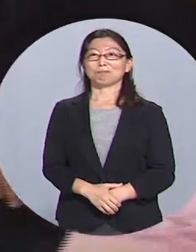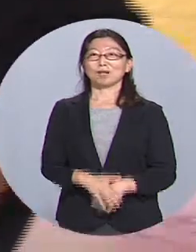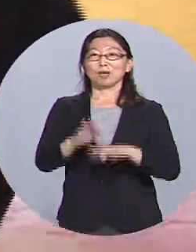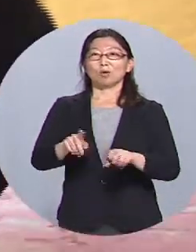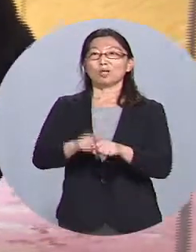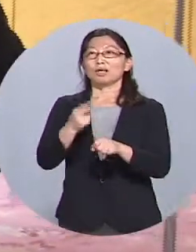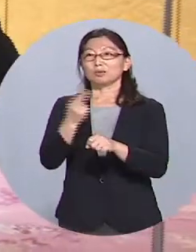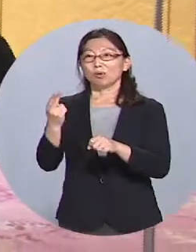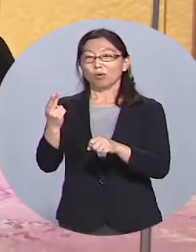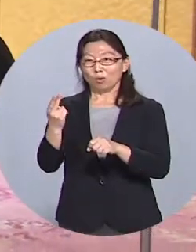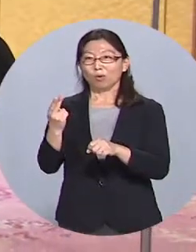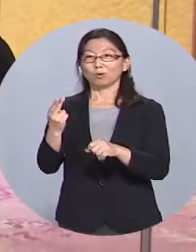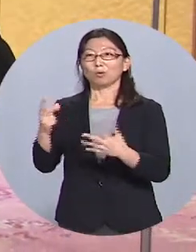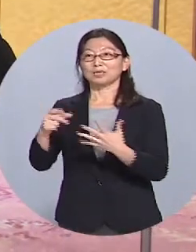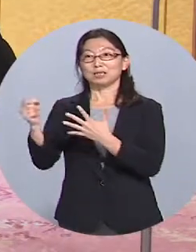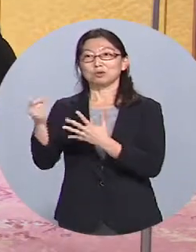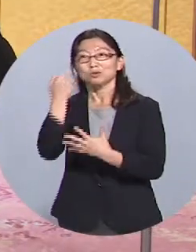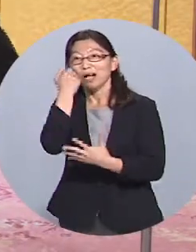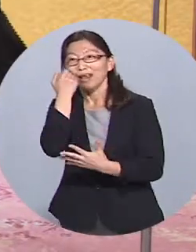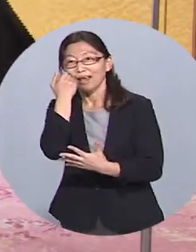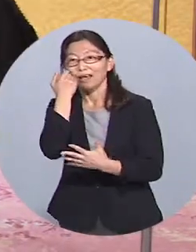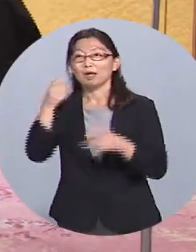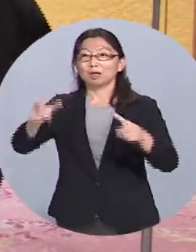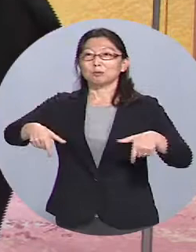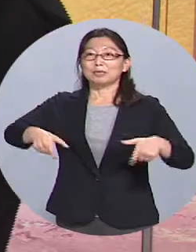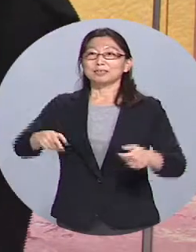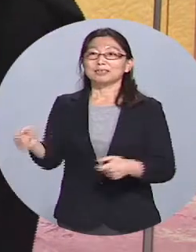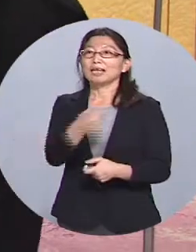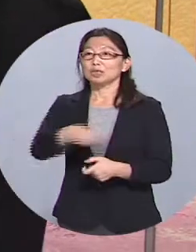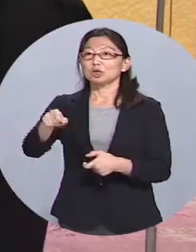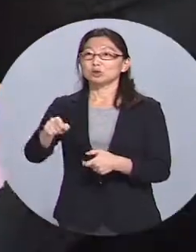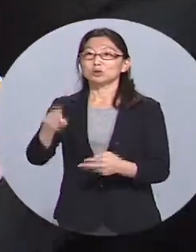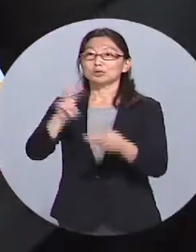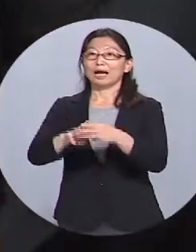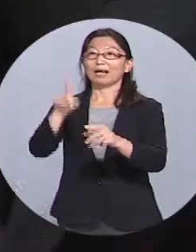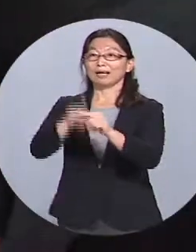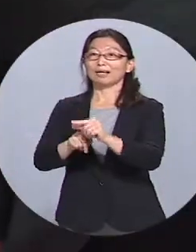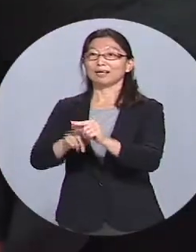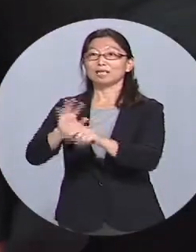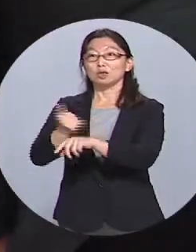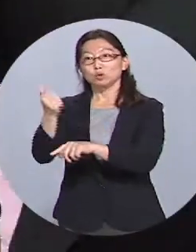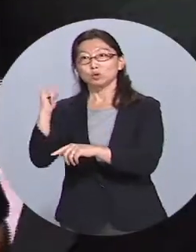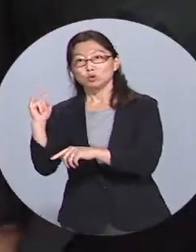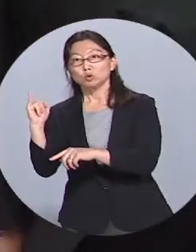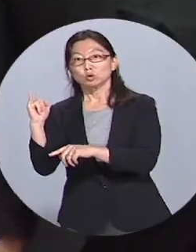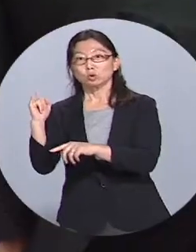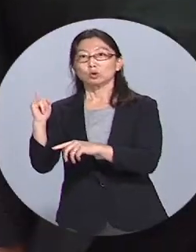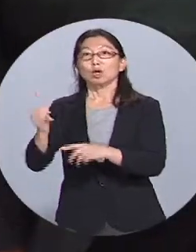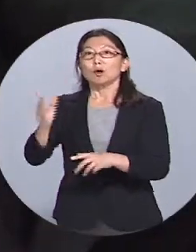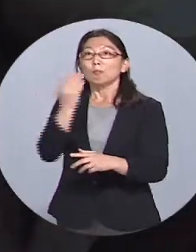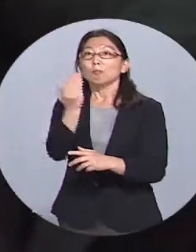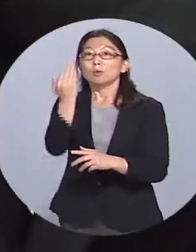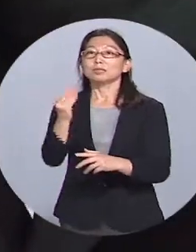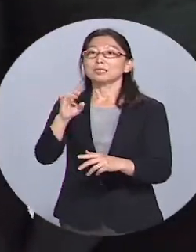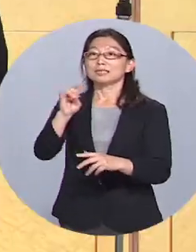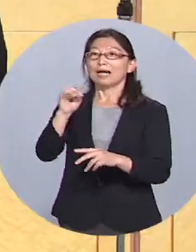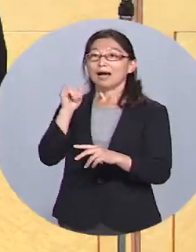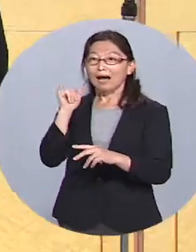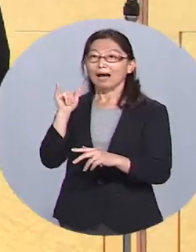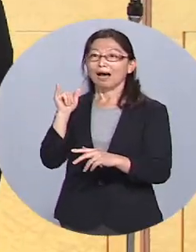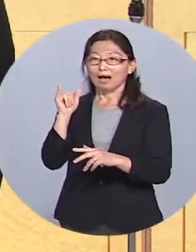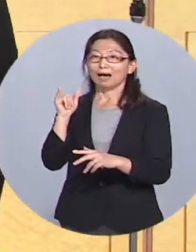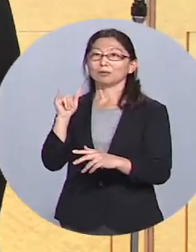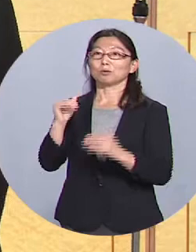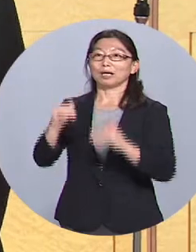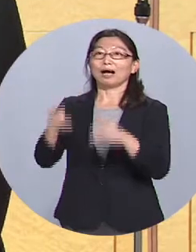今年度のパラドリームアスリートは車いすテニスの田中真奈美選手やボッチャの高橋和樹選手、陸